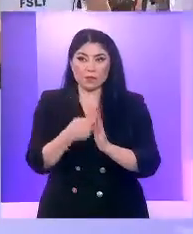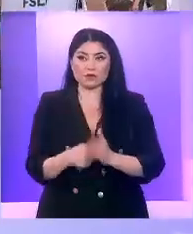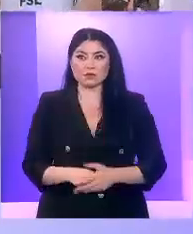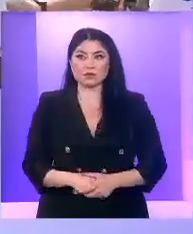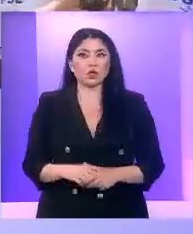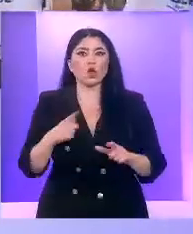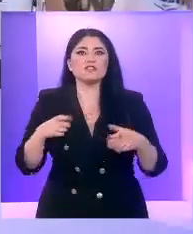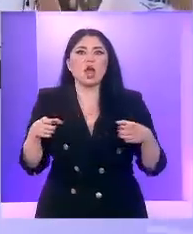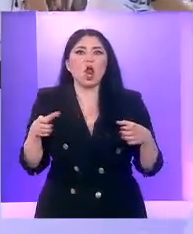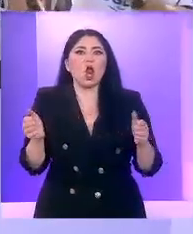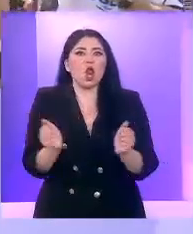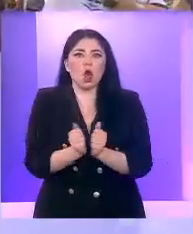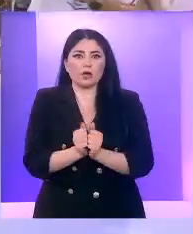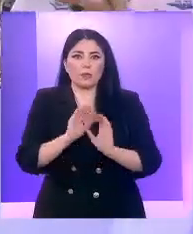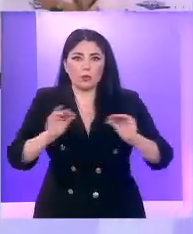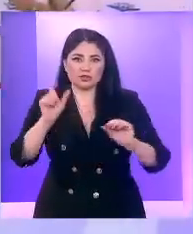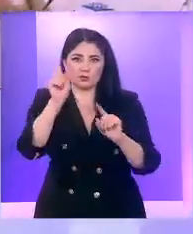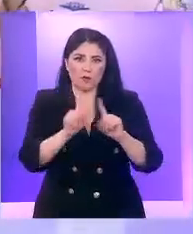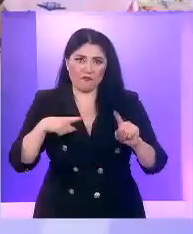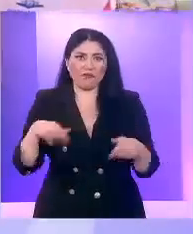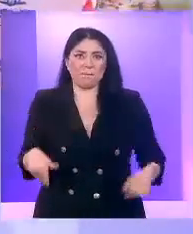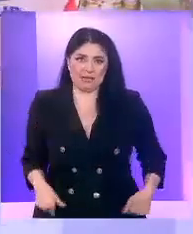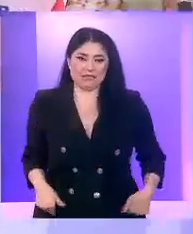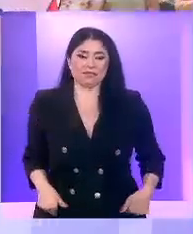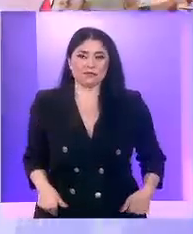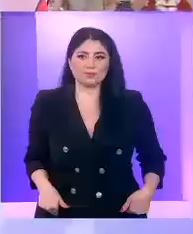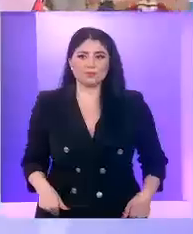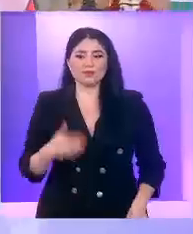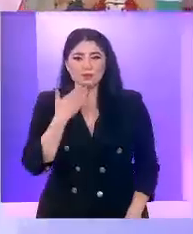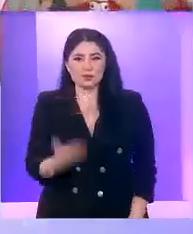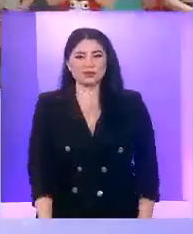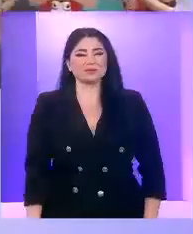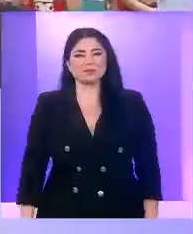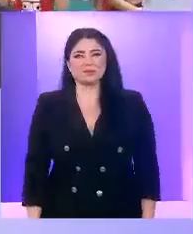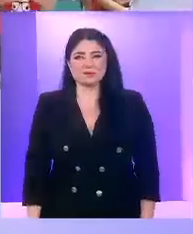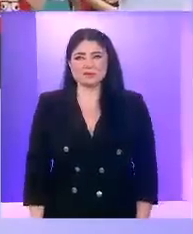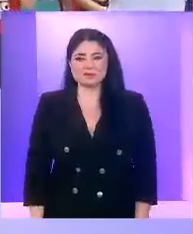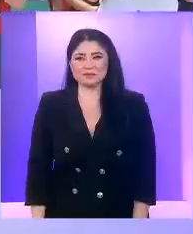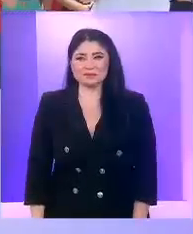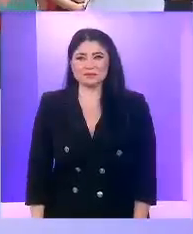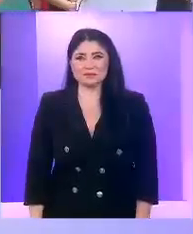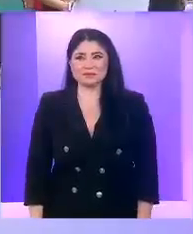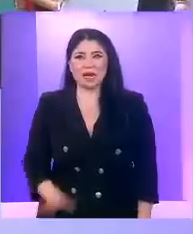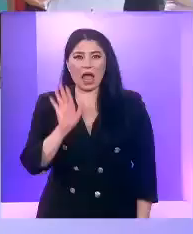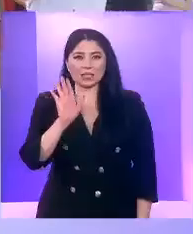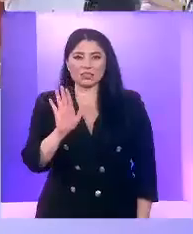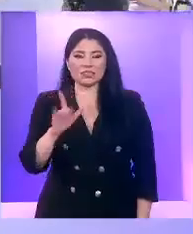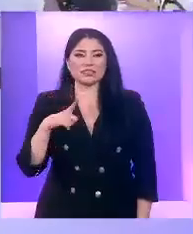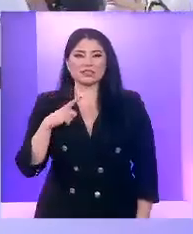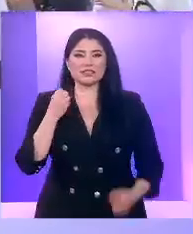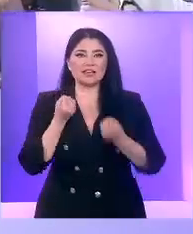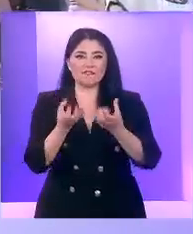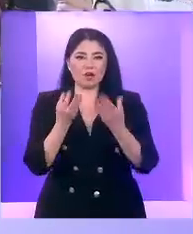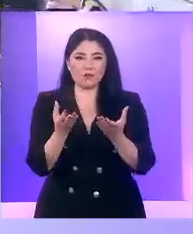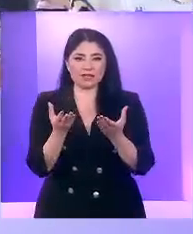nu o să avem loc aici. Eu vă mulțumesc și vă doresc mult succes. Să rămânem. Așadar, acestea sunt